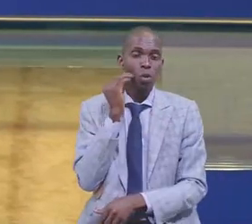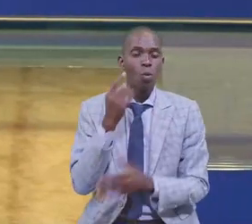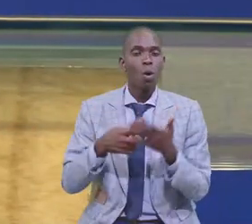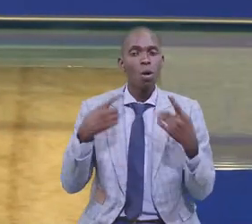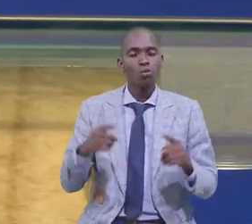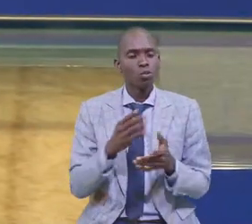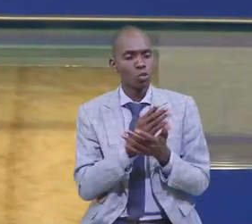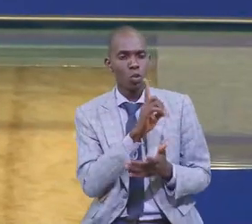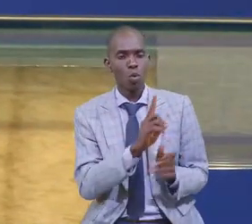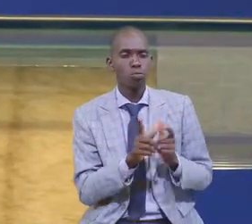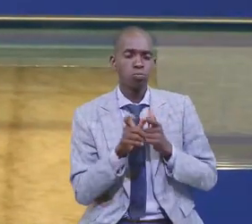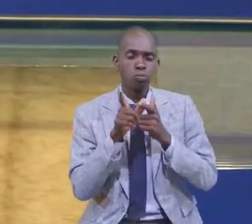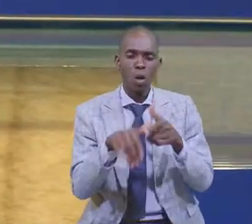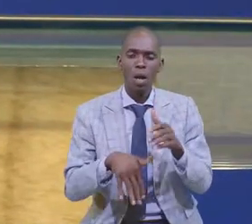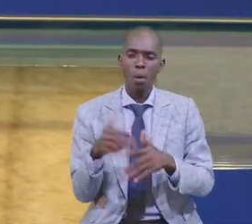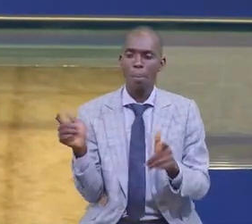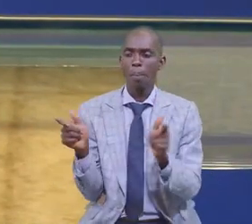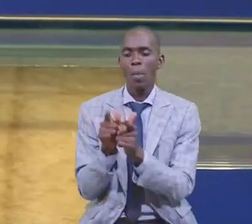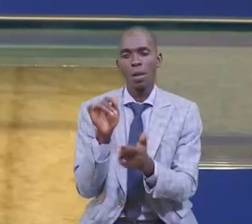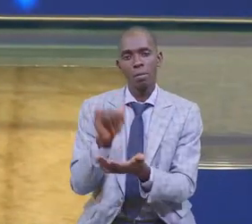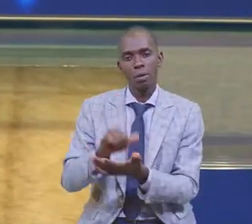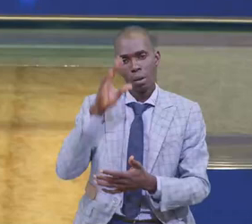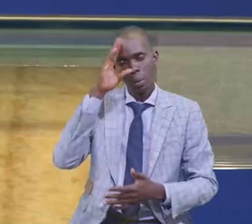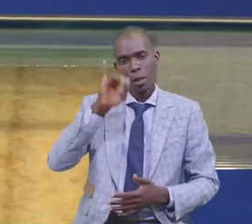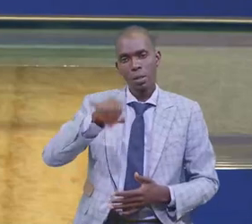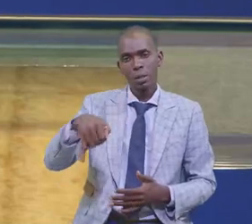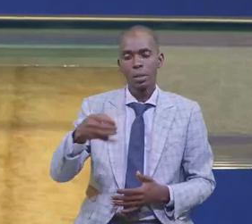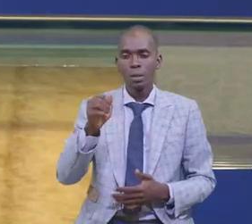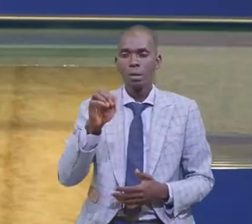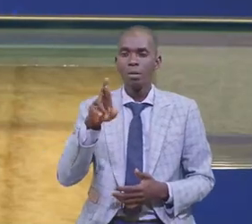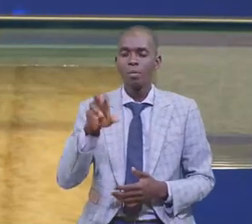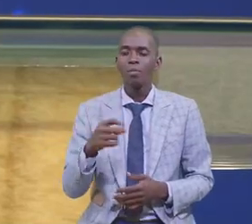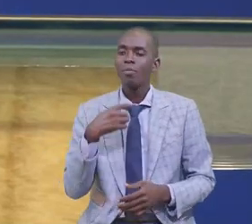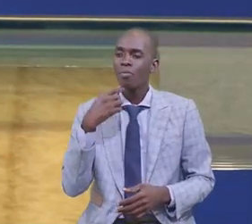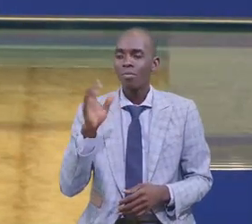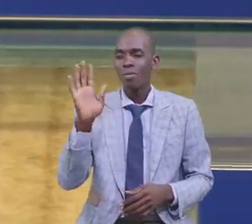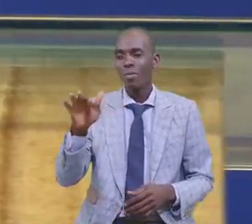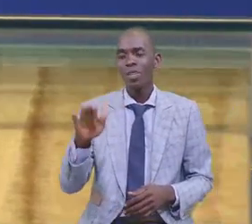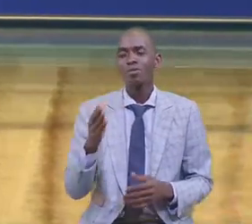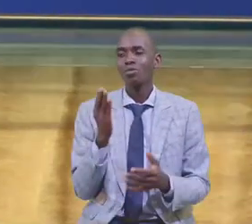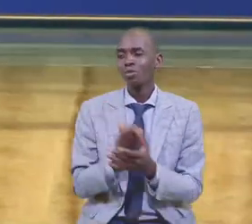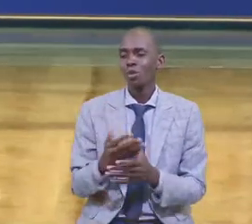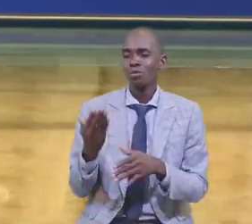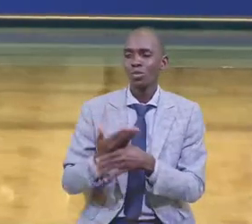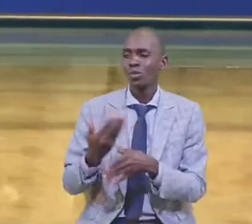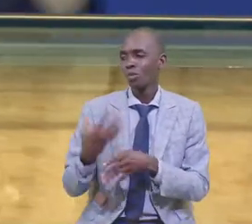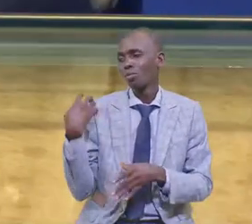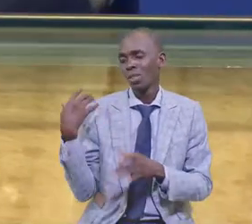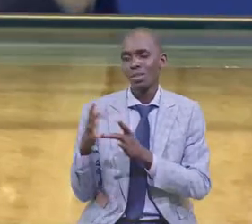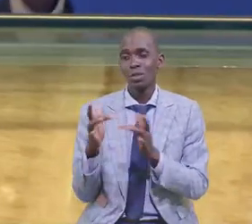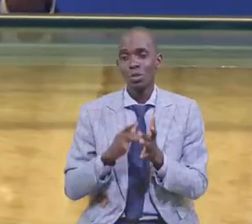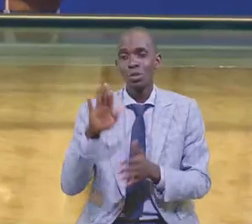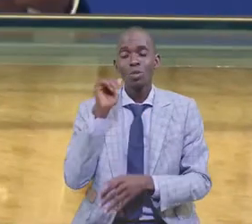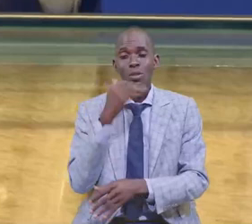que l'impassable, l'irréparable est fait. La grande perte de ta vie a lieu. Ta fille